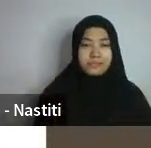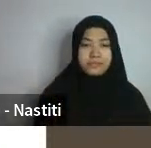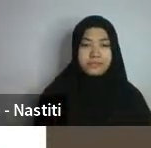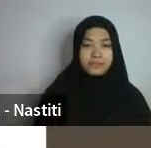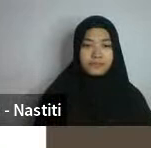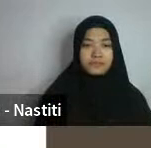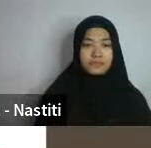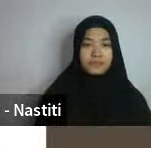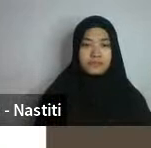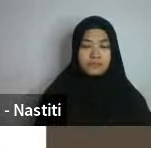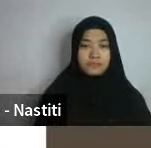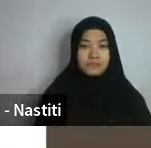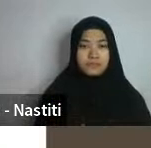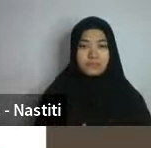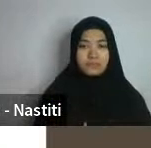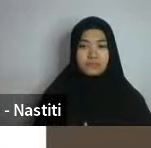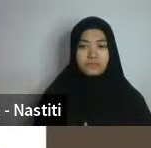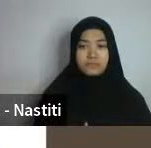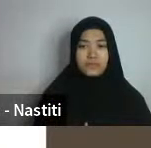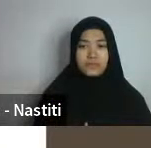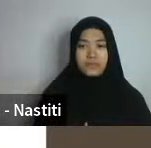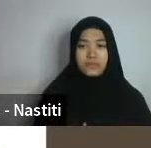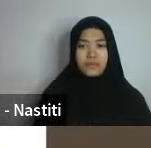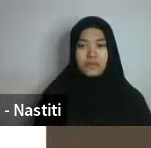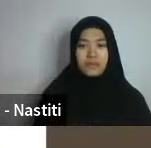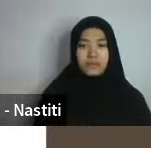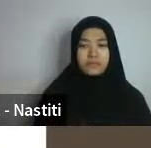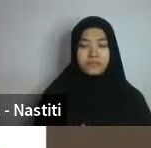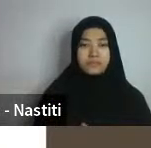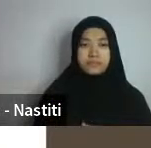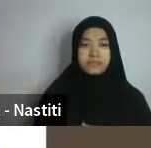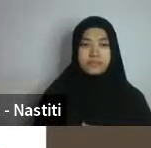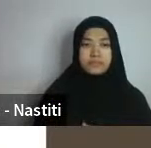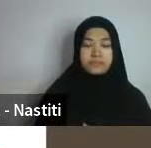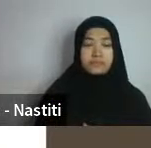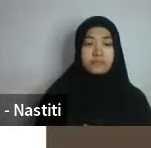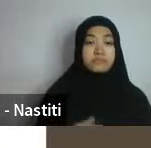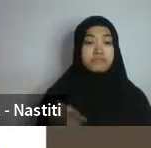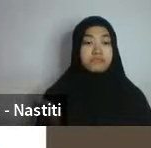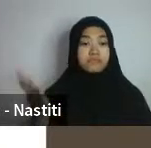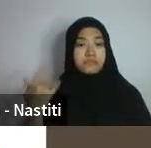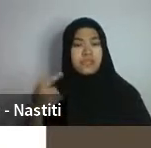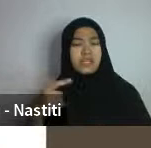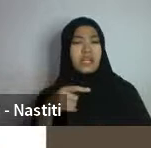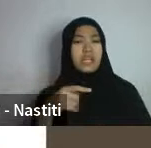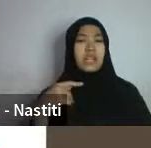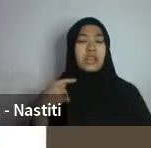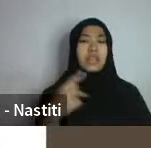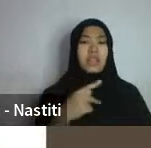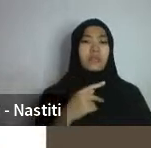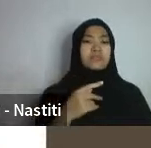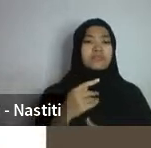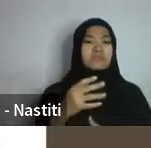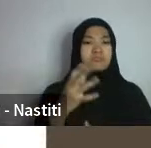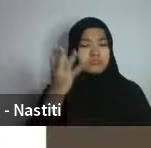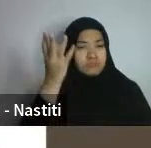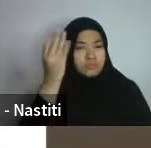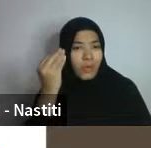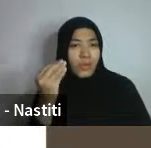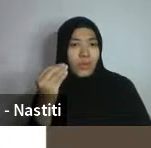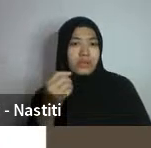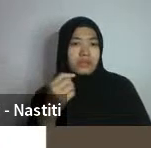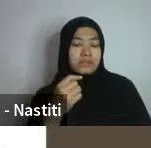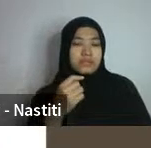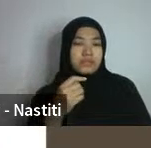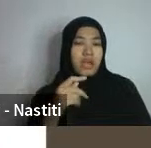dari formularium nasional. Nah, gangguan kejiwaan ini kan penyakit kronis ya. Jadi obat-obatan yang